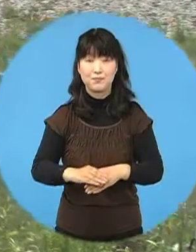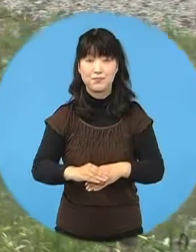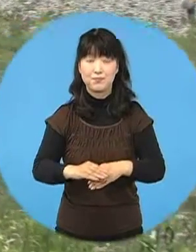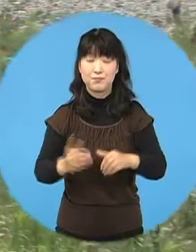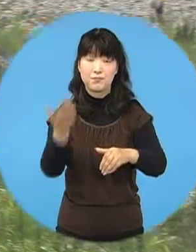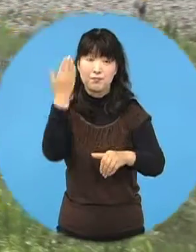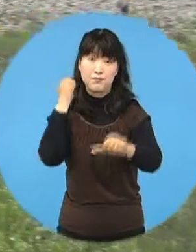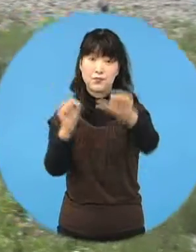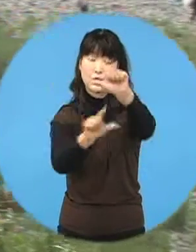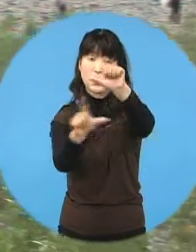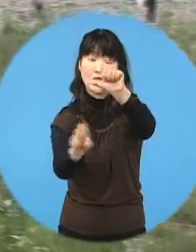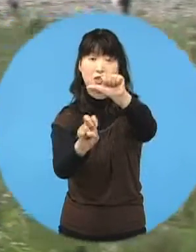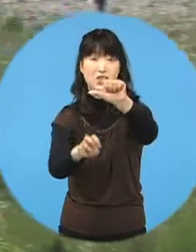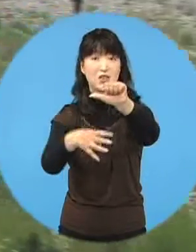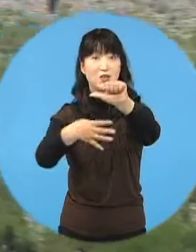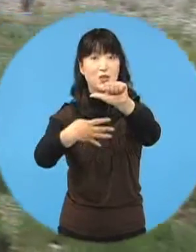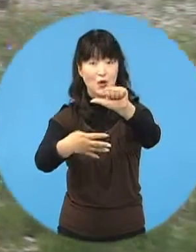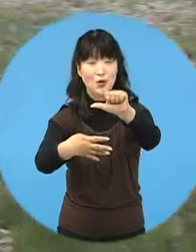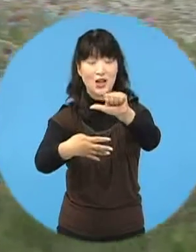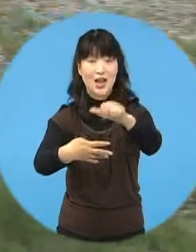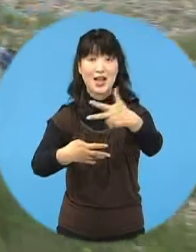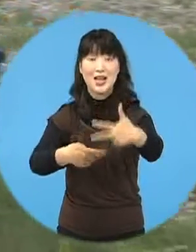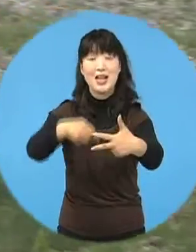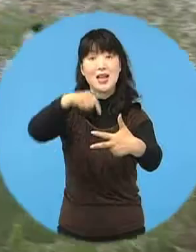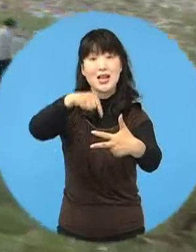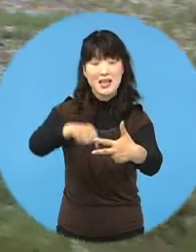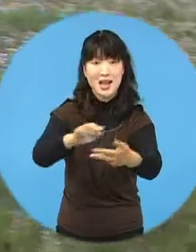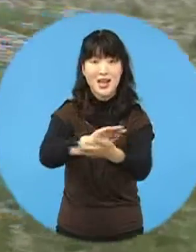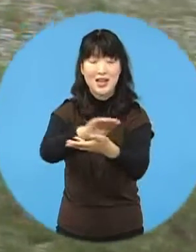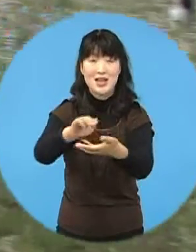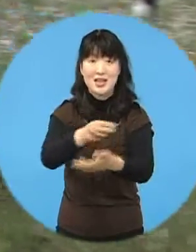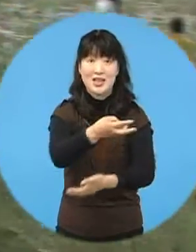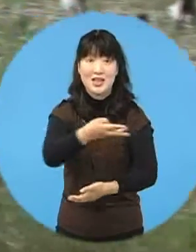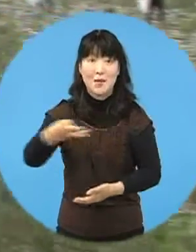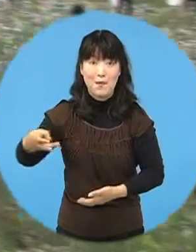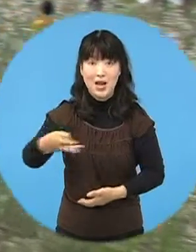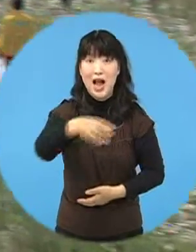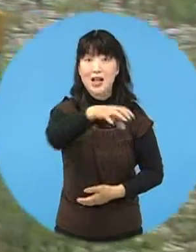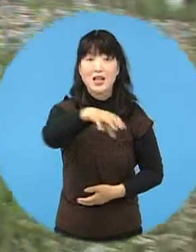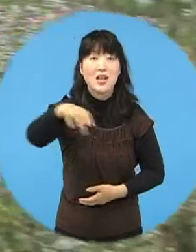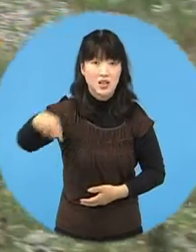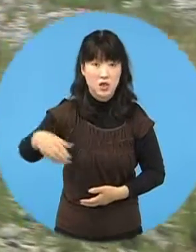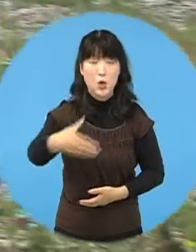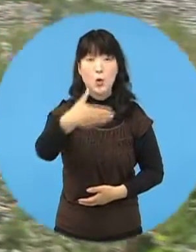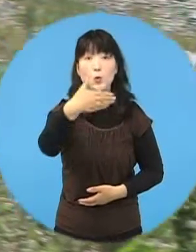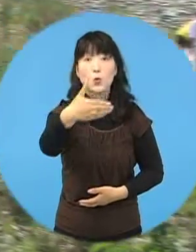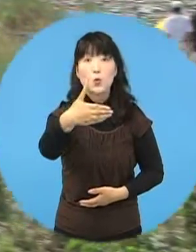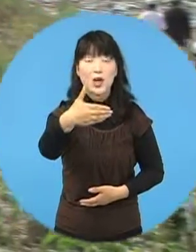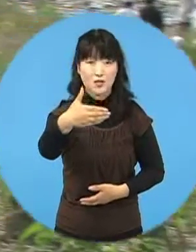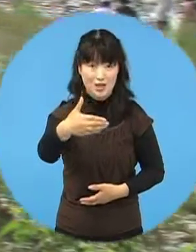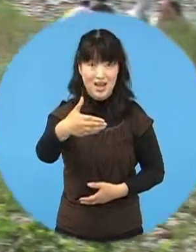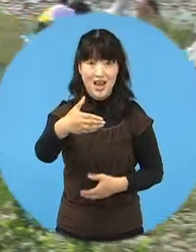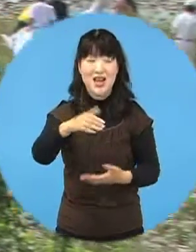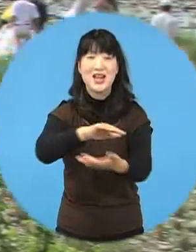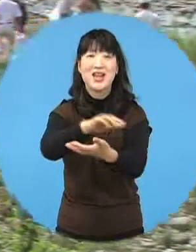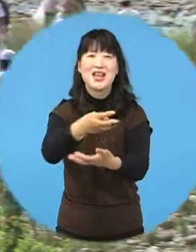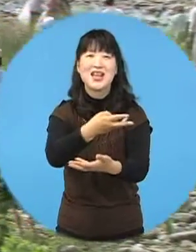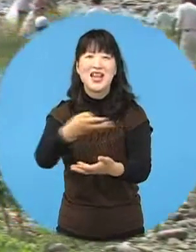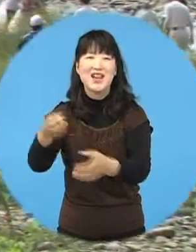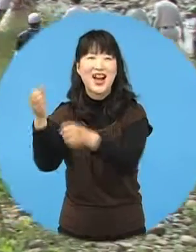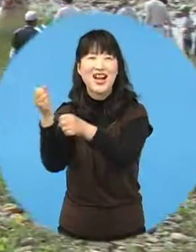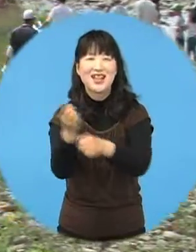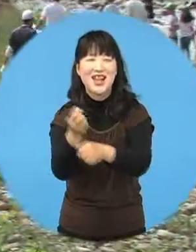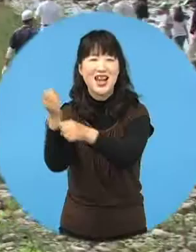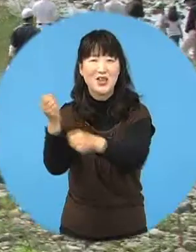5月24日市内多摩川河川敷全9カ所で多摩川清掃市民運動